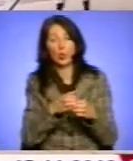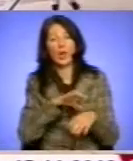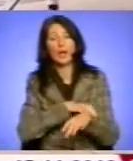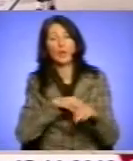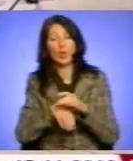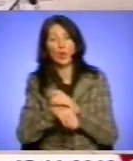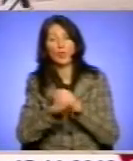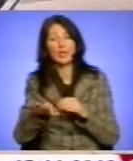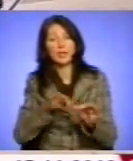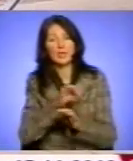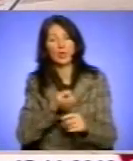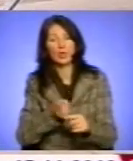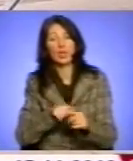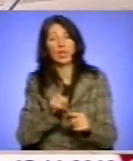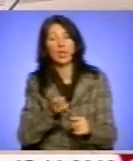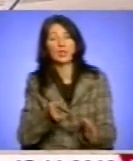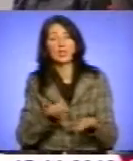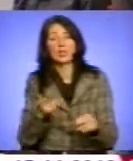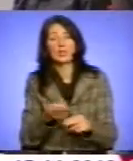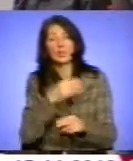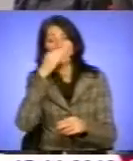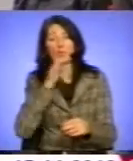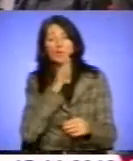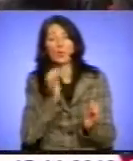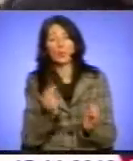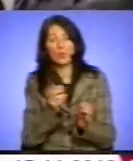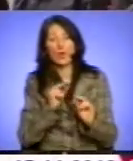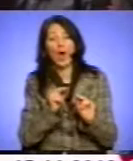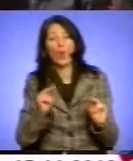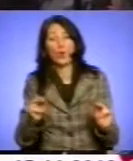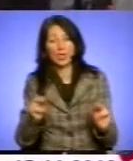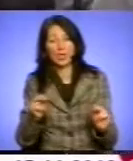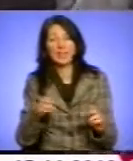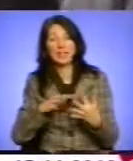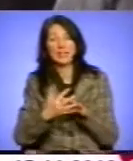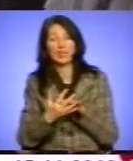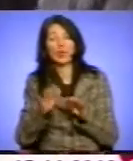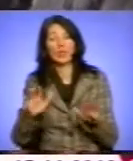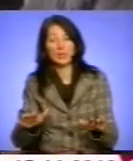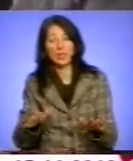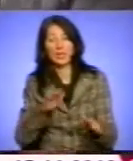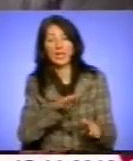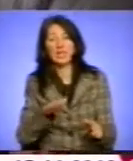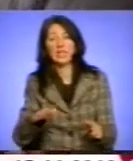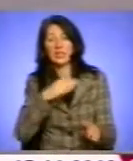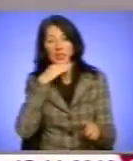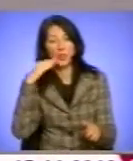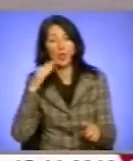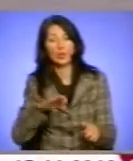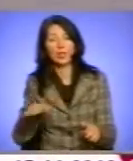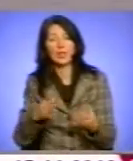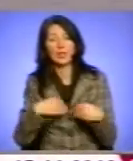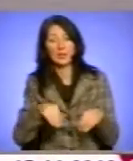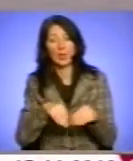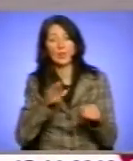діти-сироти і ті, які залишилися без батьківського піклування, учні сільської місцевості, діти з багатодітних сімей, діти учасників бойових дій